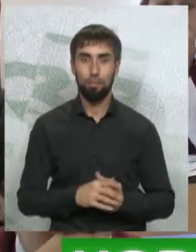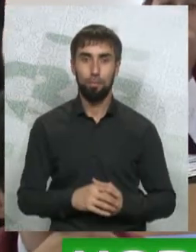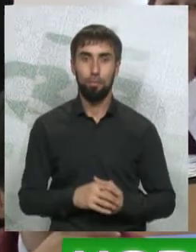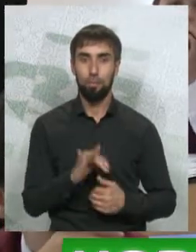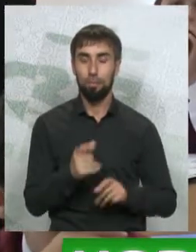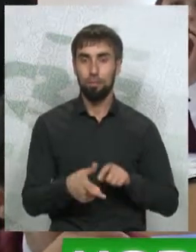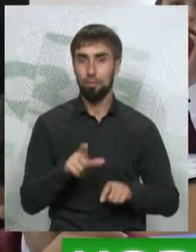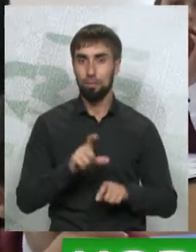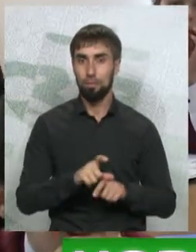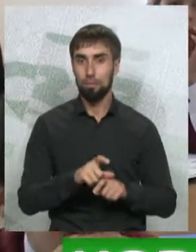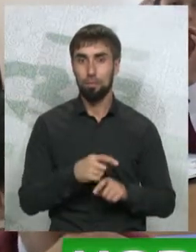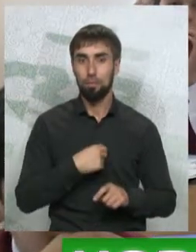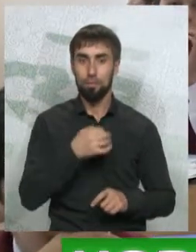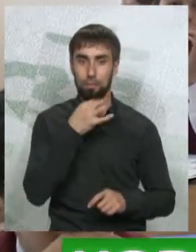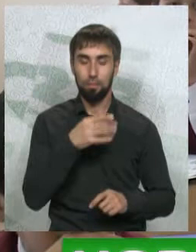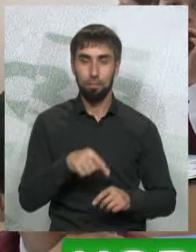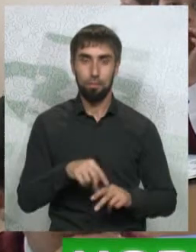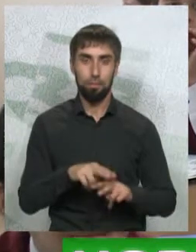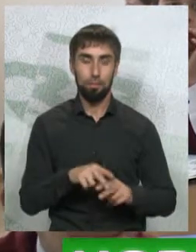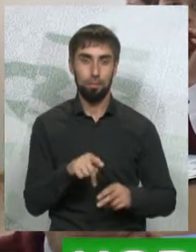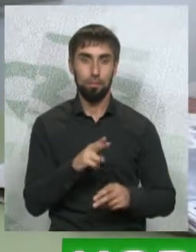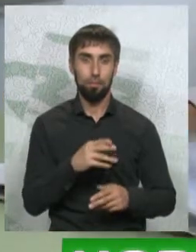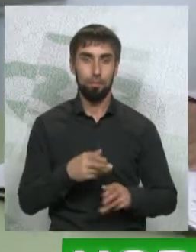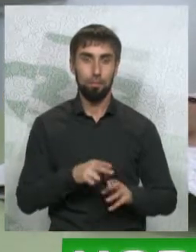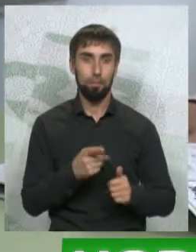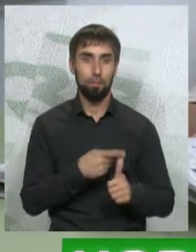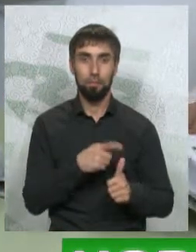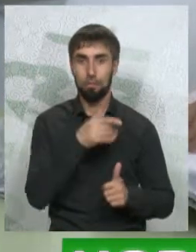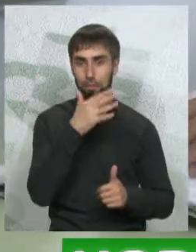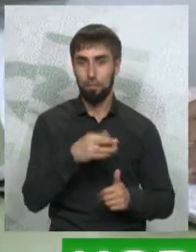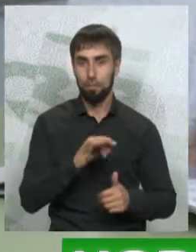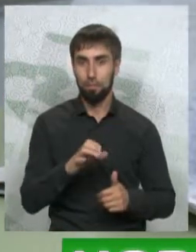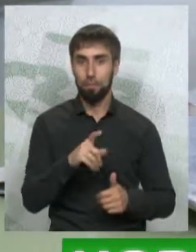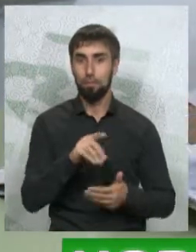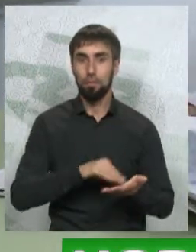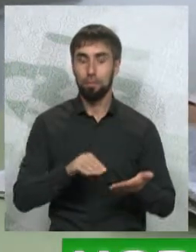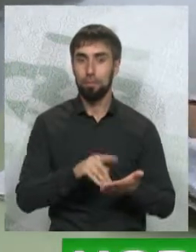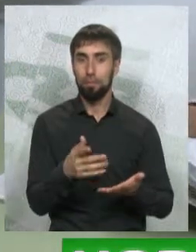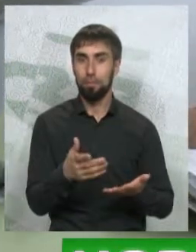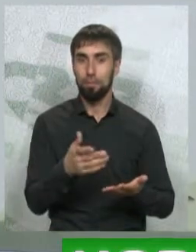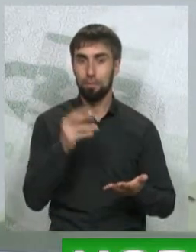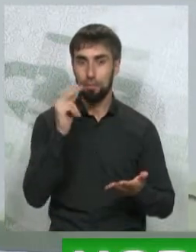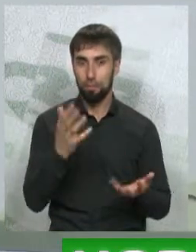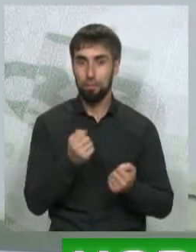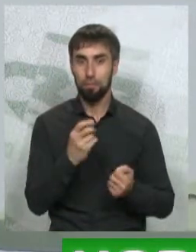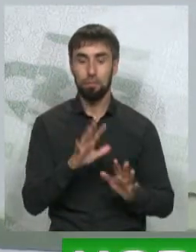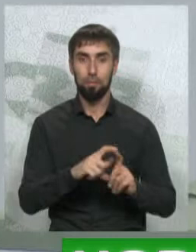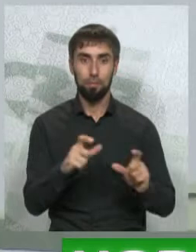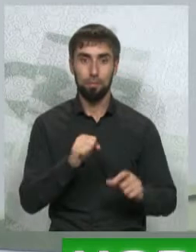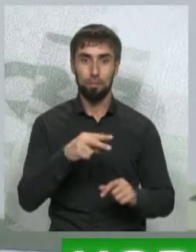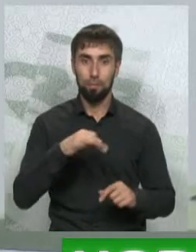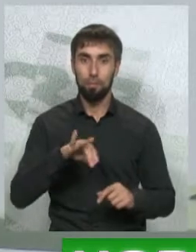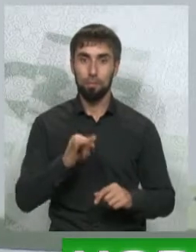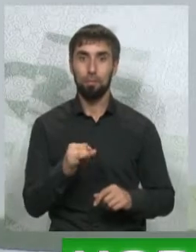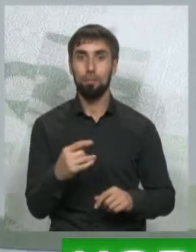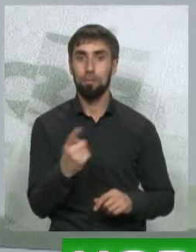И чо хоза хоза хитр сун. И комикс. Первые экземпляры прописи уже получили учащиеся не только школы Аль-Юрта, но